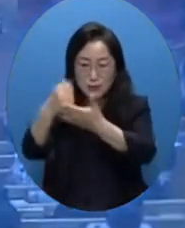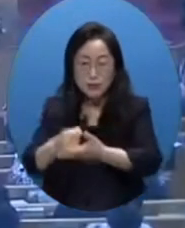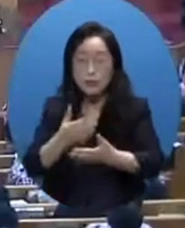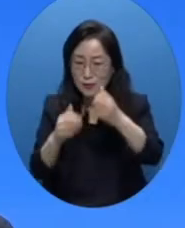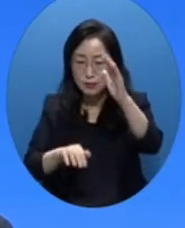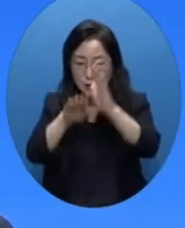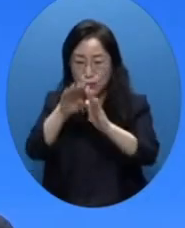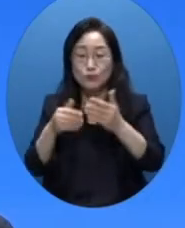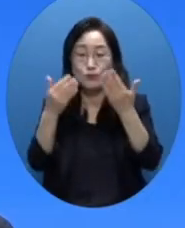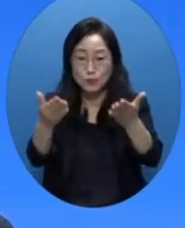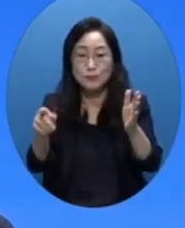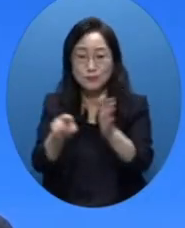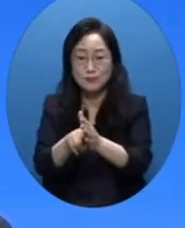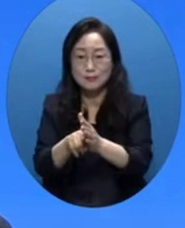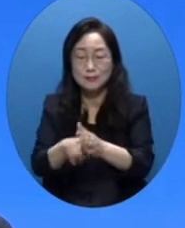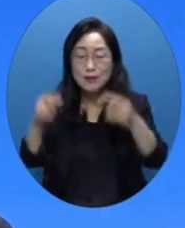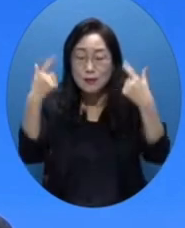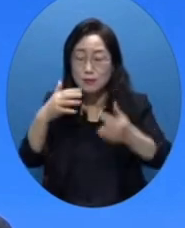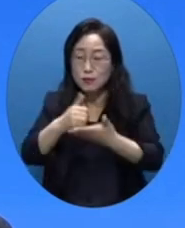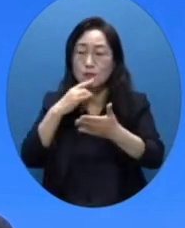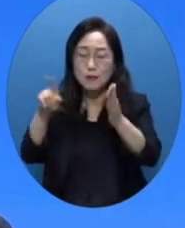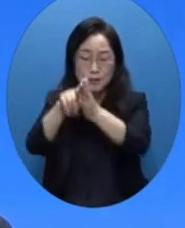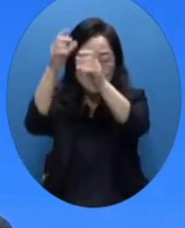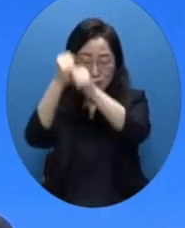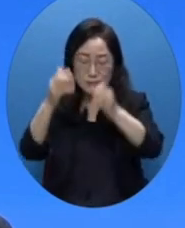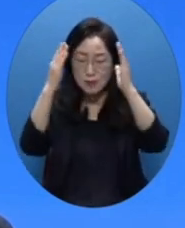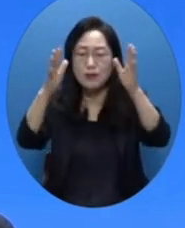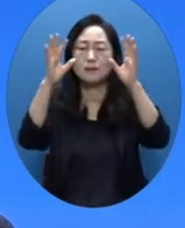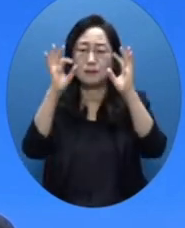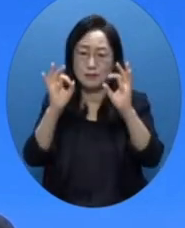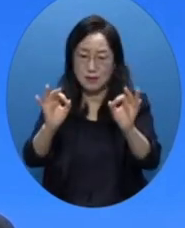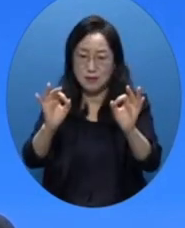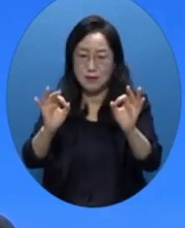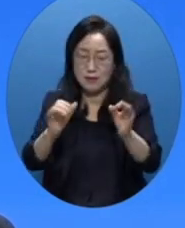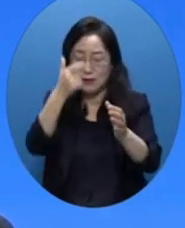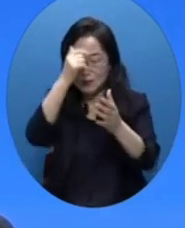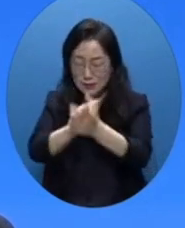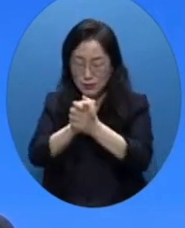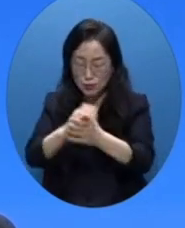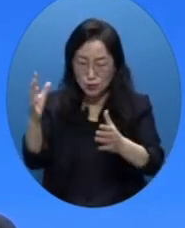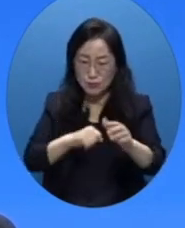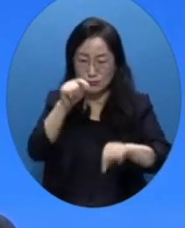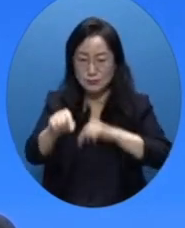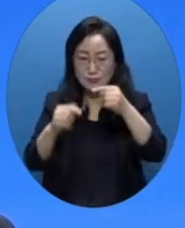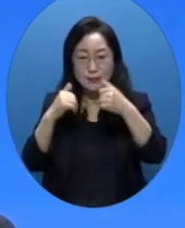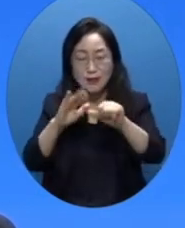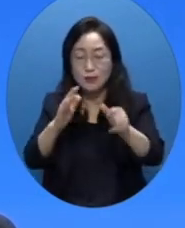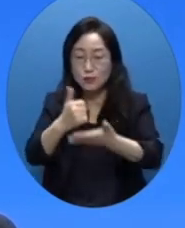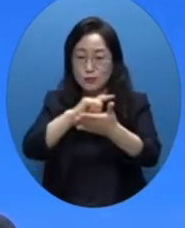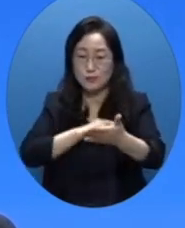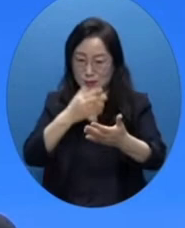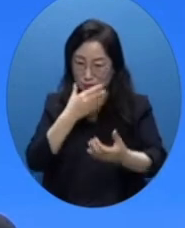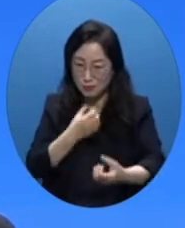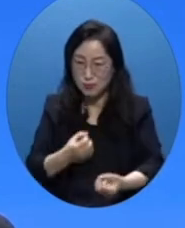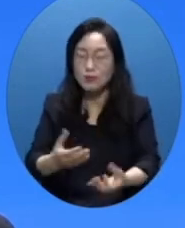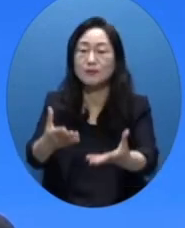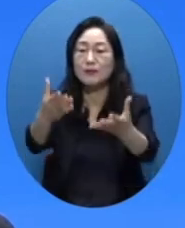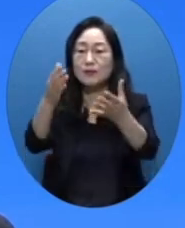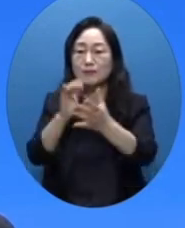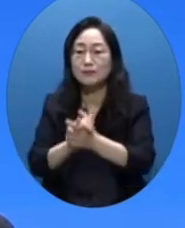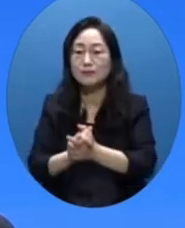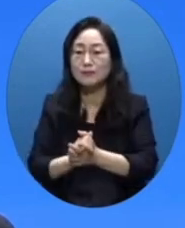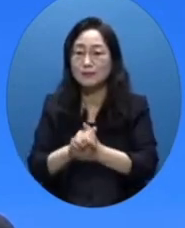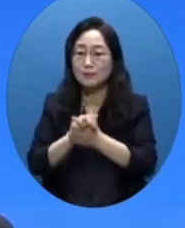축원합니다. 날마다 주님만 믿고 의지하고 바라보며 기도로 나가는 여러분 모두가 되시기를 주님의 이름으로